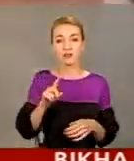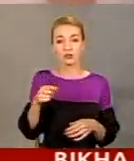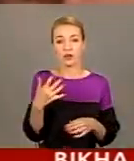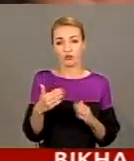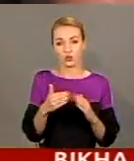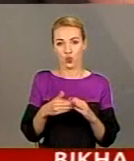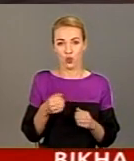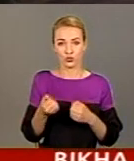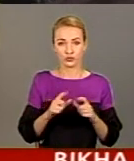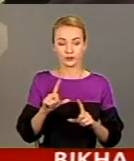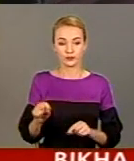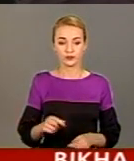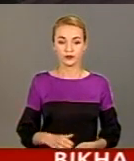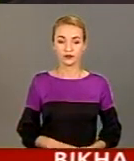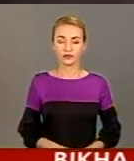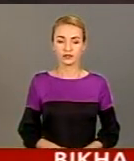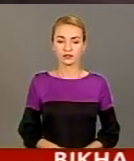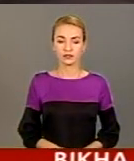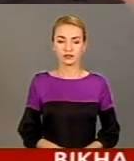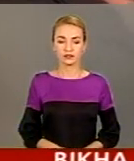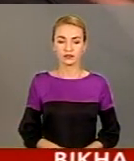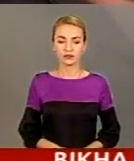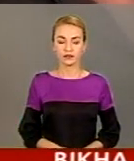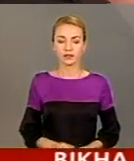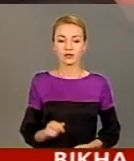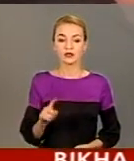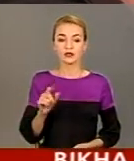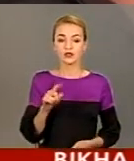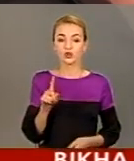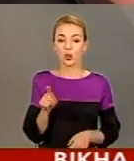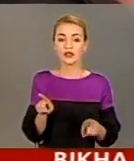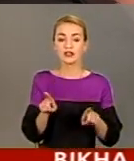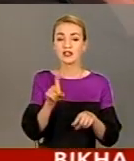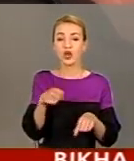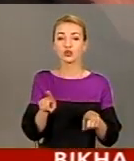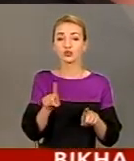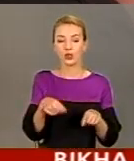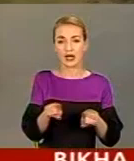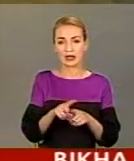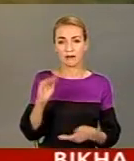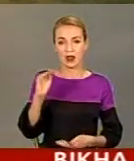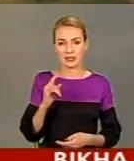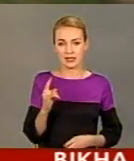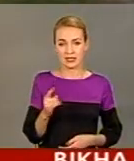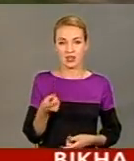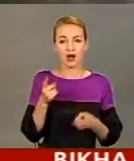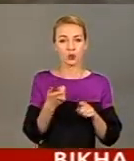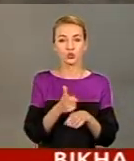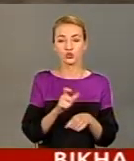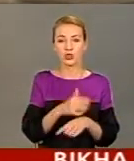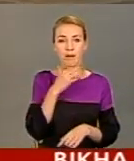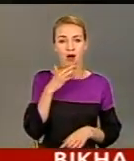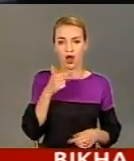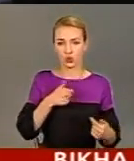від дому. Біль в душі, як ви знаєте, що просто знайшов його до такій малій дитині. Просто він реально дуже багато